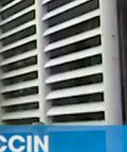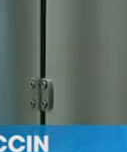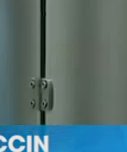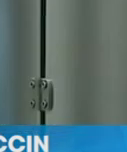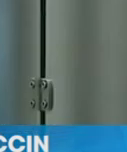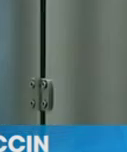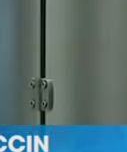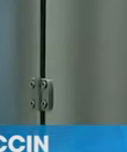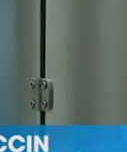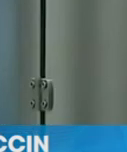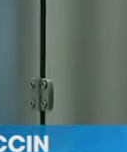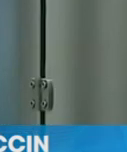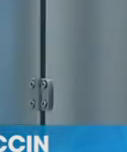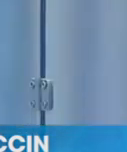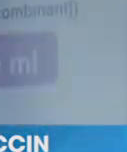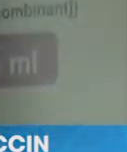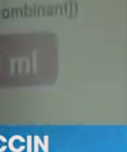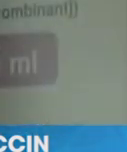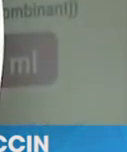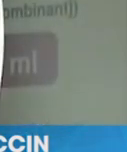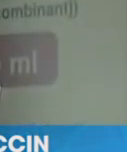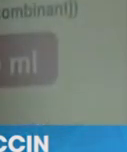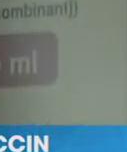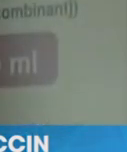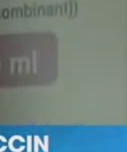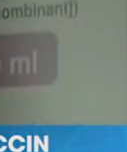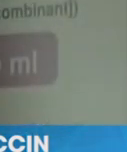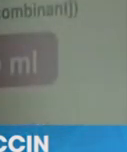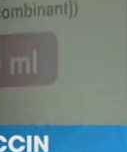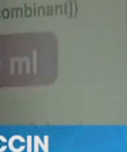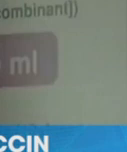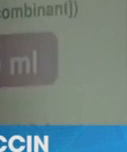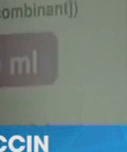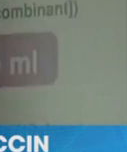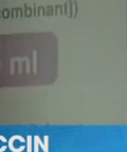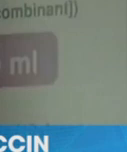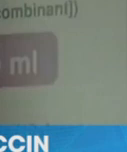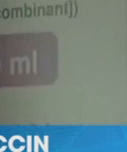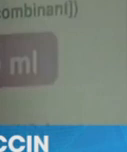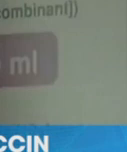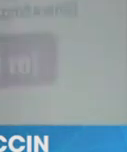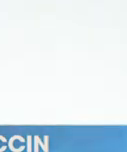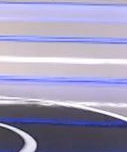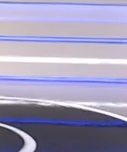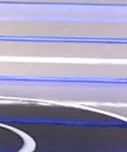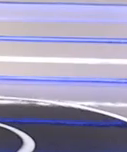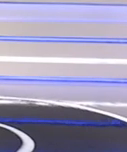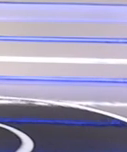santé rassure sur l'efficacité du vaccin britannico-suédois AstraZeneca.